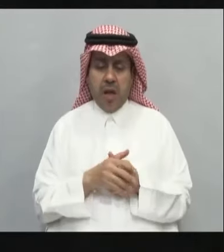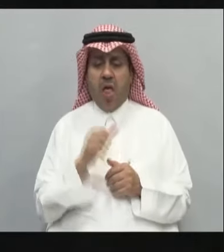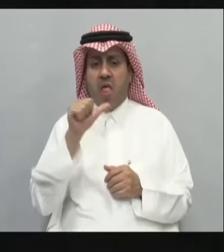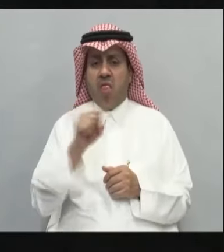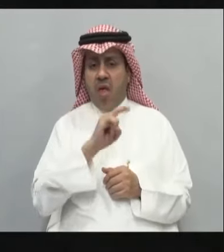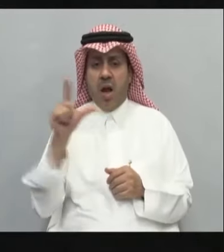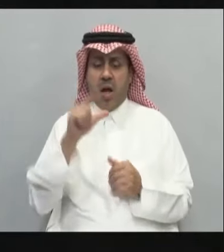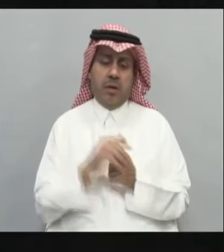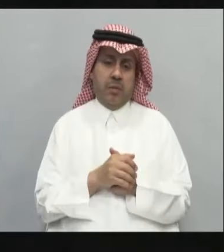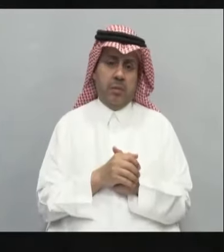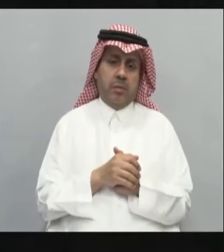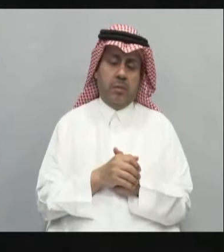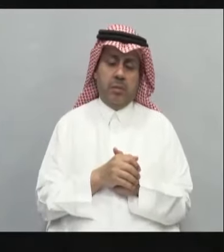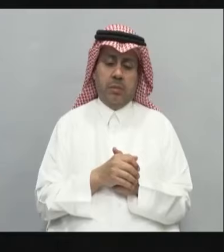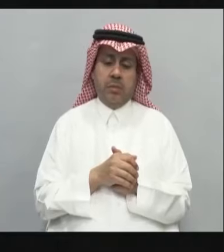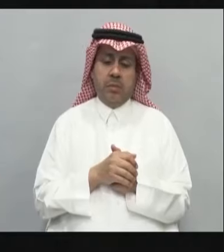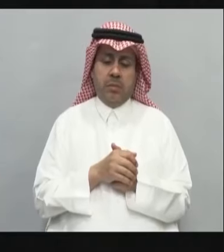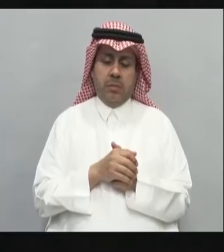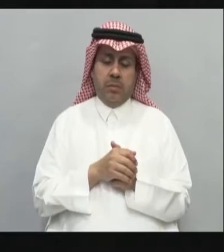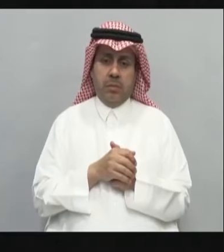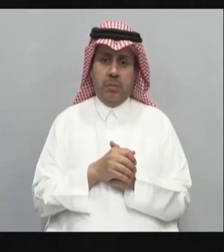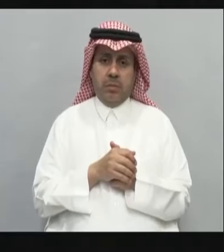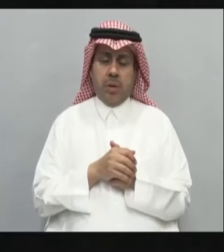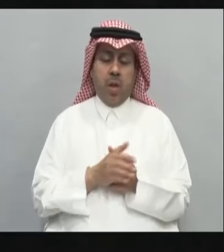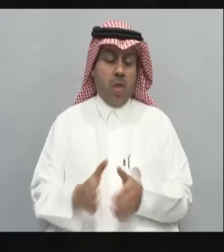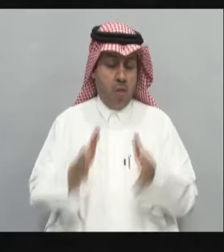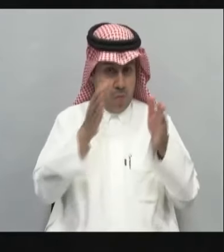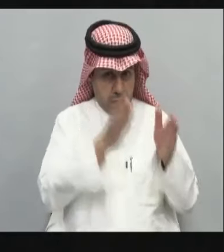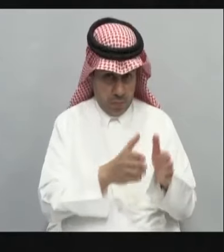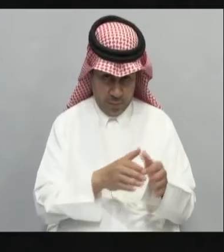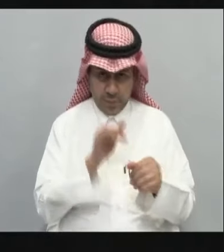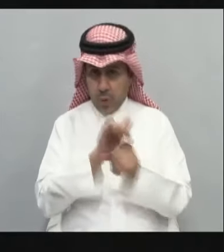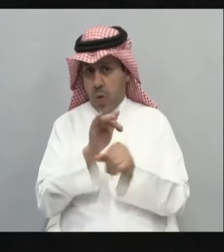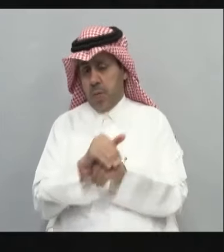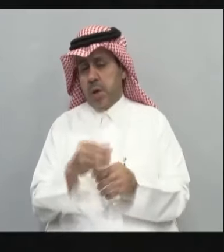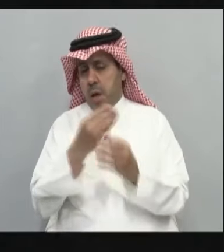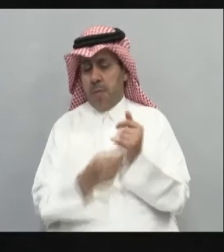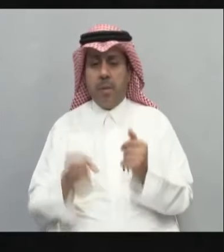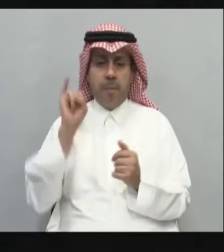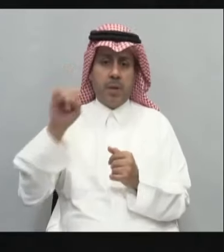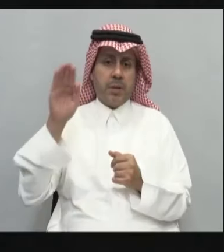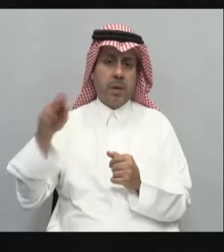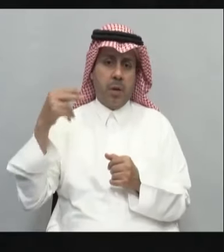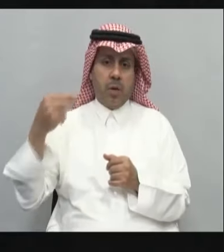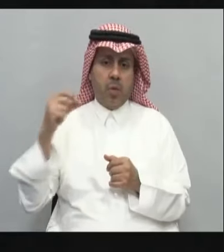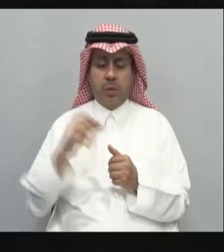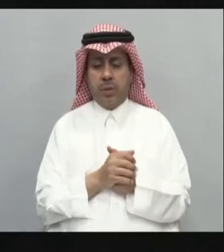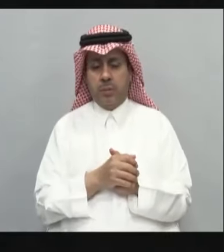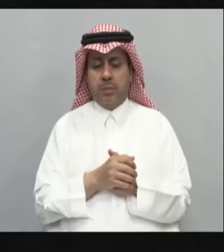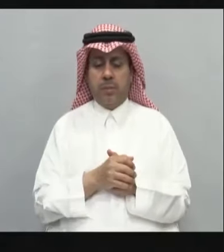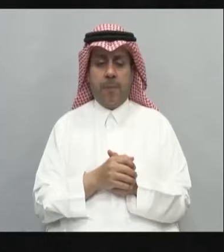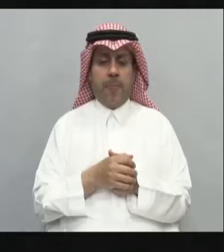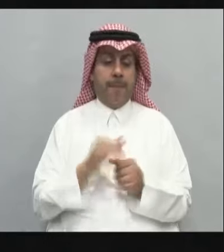سنه النبي عليه الصلاه والسلام ثم ماذا يخبر ابن مسعود بعد ذلك يخبر عن ح